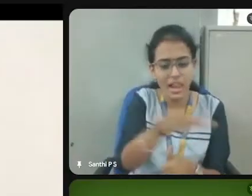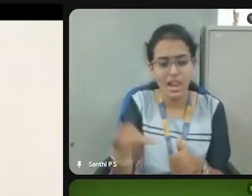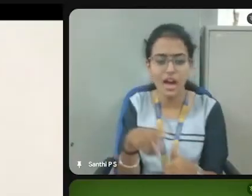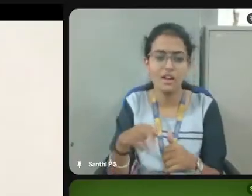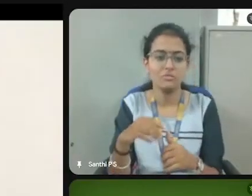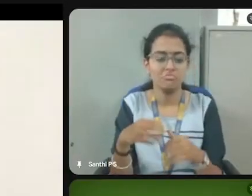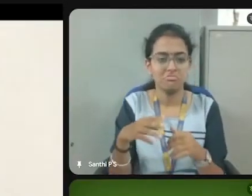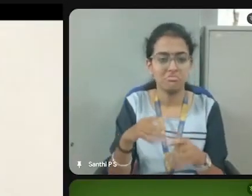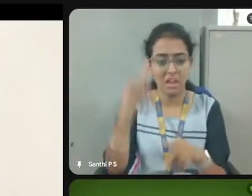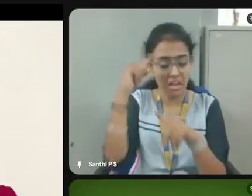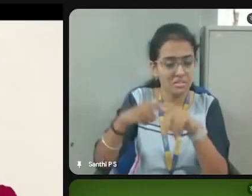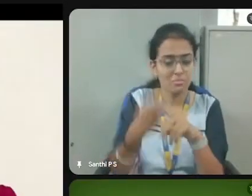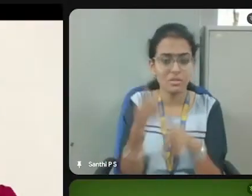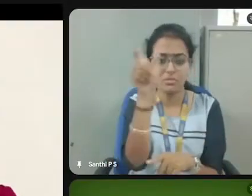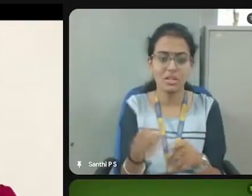നന്ദി.